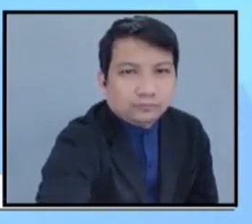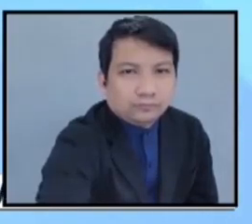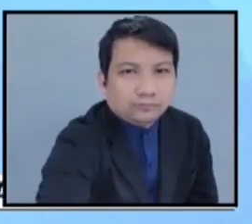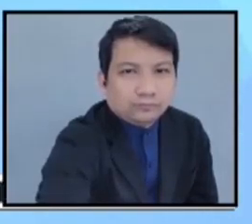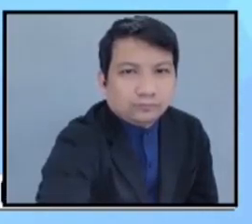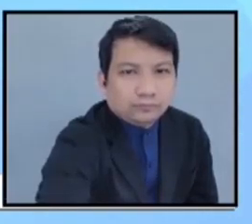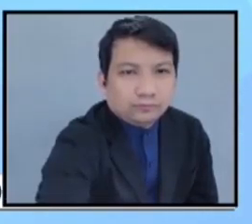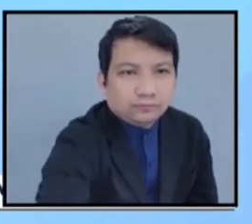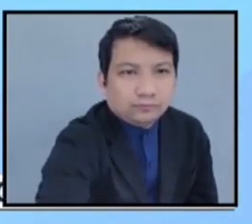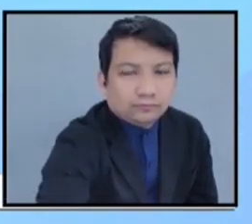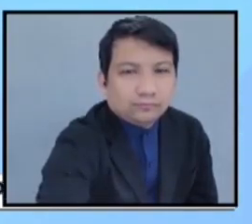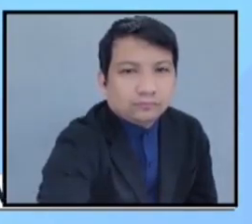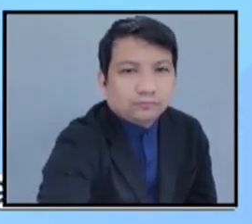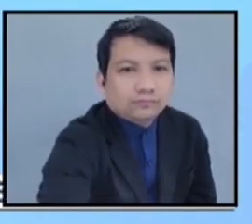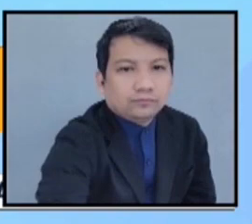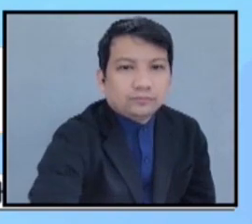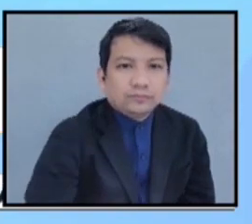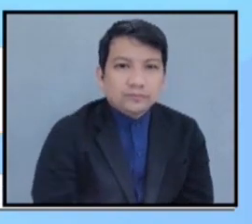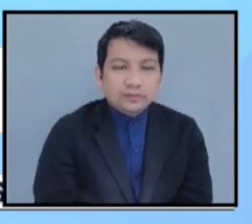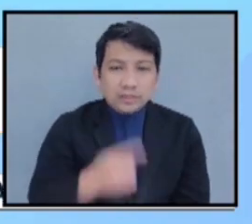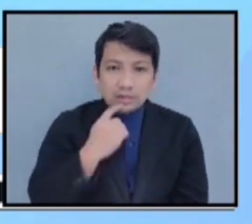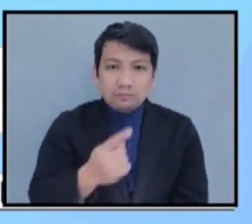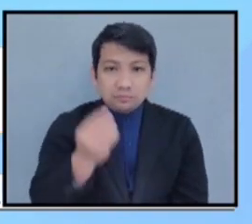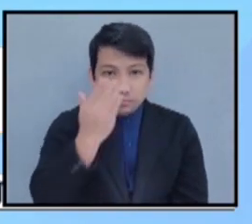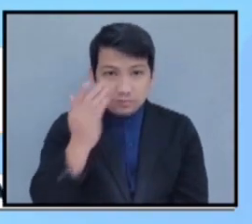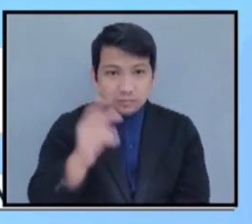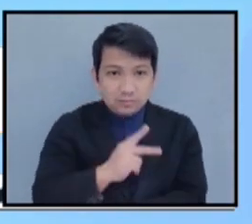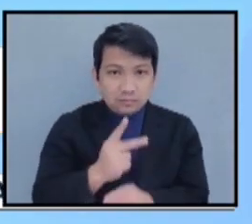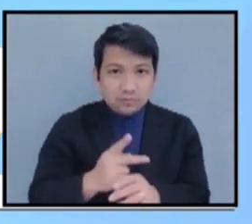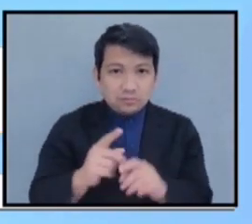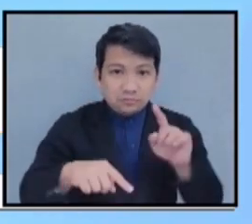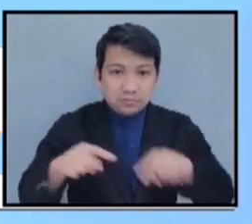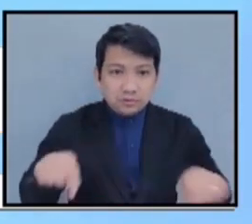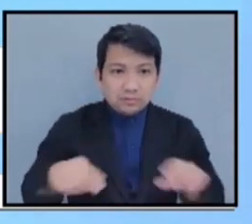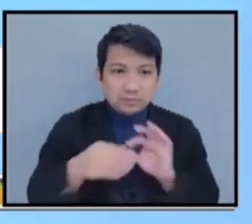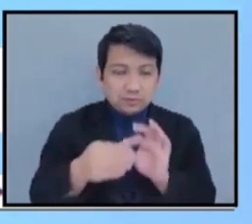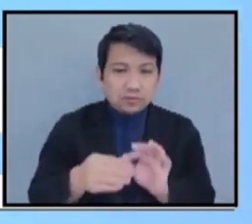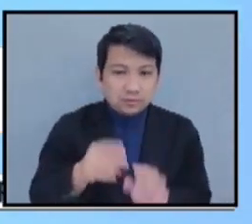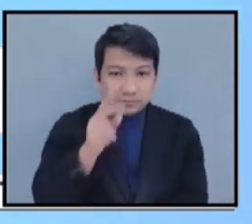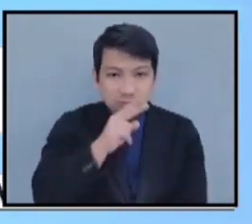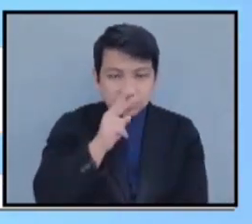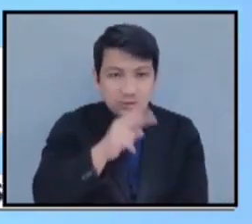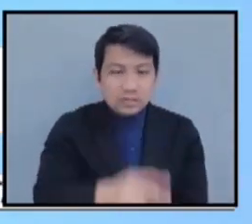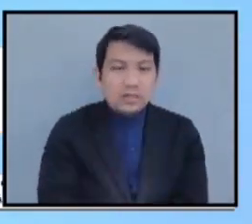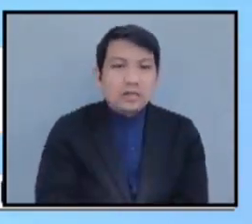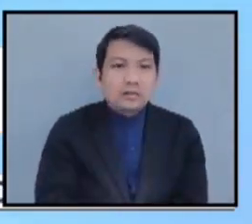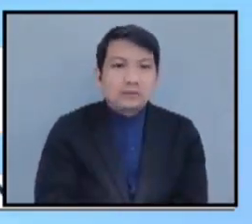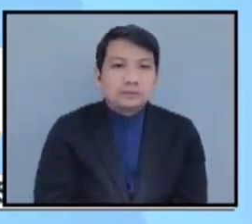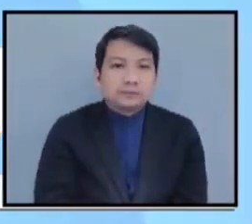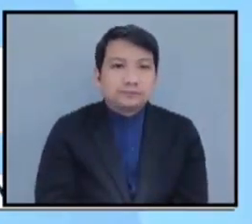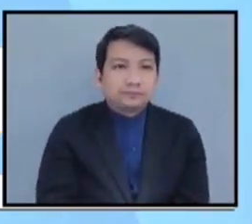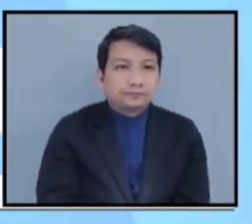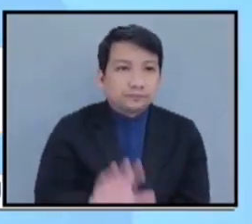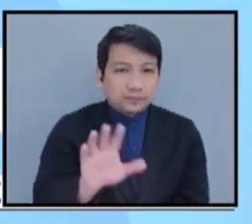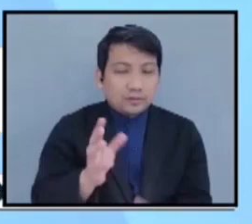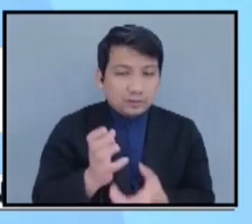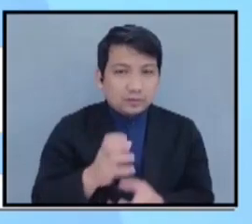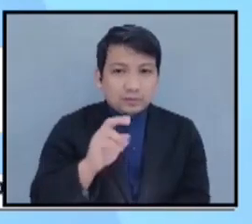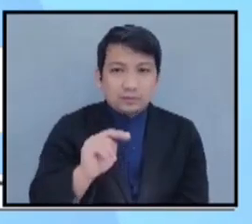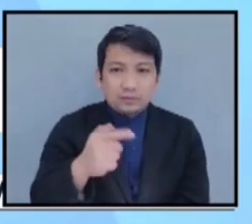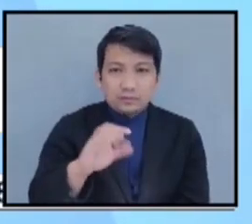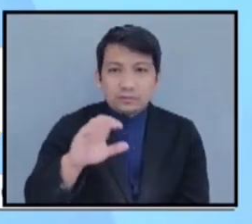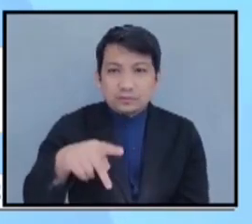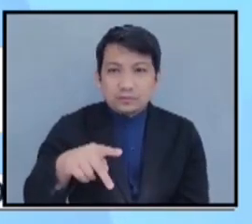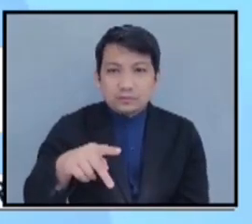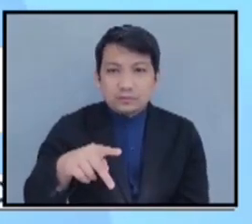kumukuha muna sila ng power augmentation sa iba pang mga planta sa Visayas. Una nang sinabi ng NGCP na nagkulang